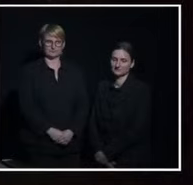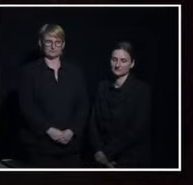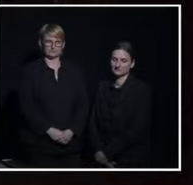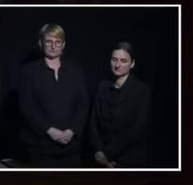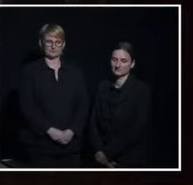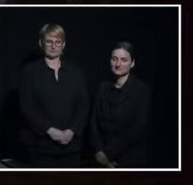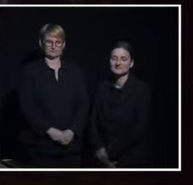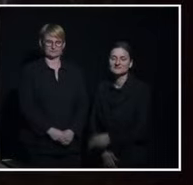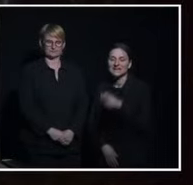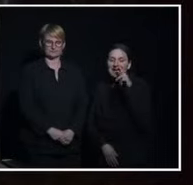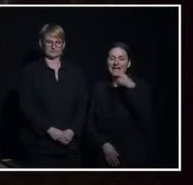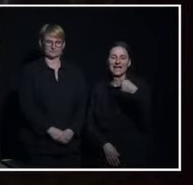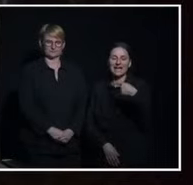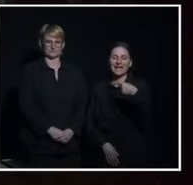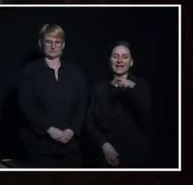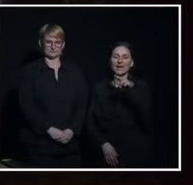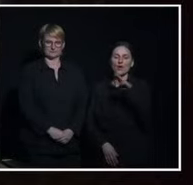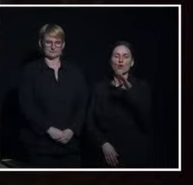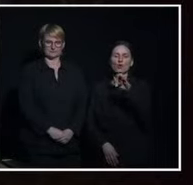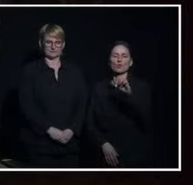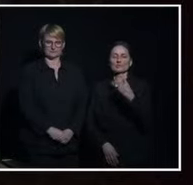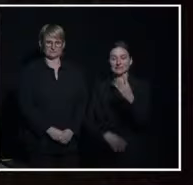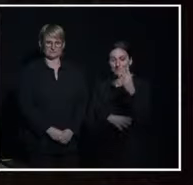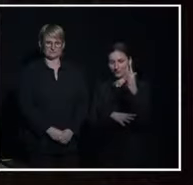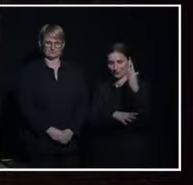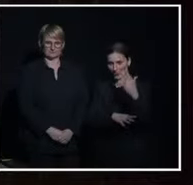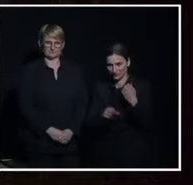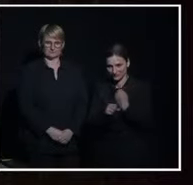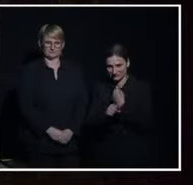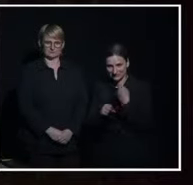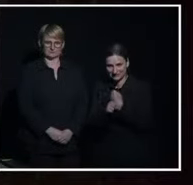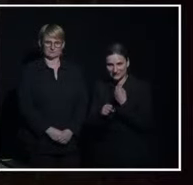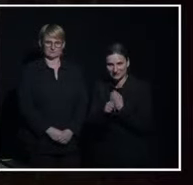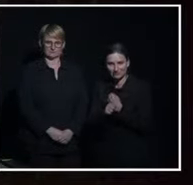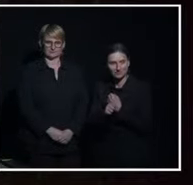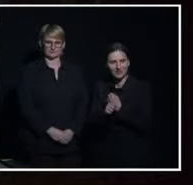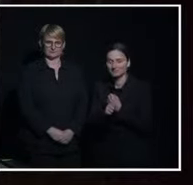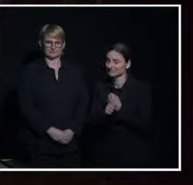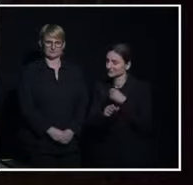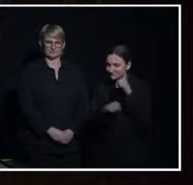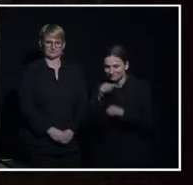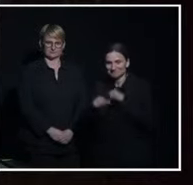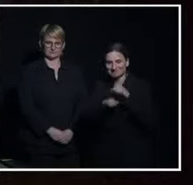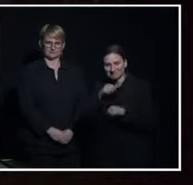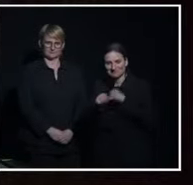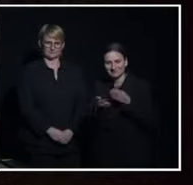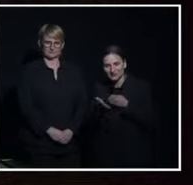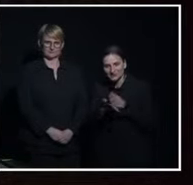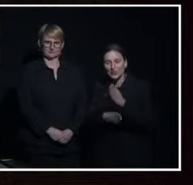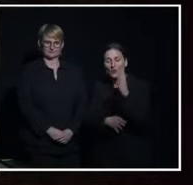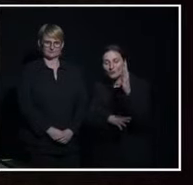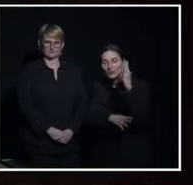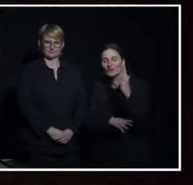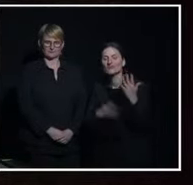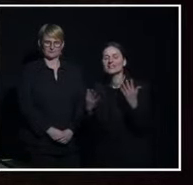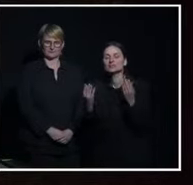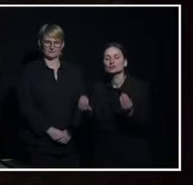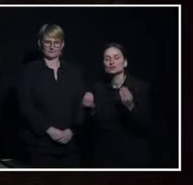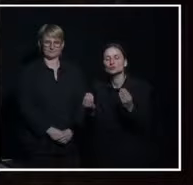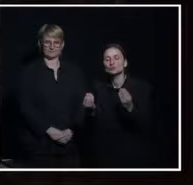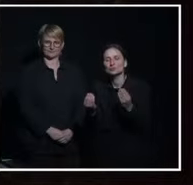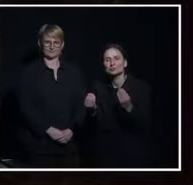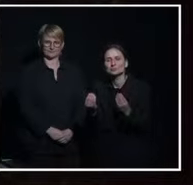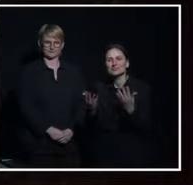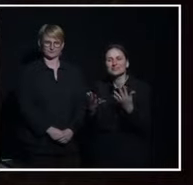Herr Grube, wenn Sie Ihre Vorträge halten, und Sie machen das immer noch unermüdlich, was ist so, sind so zentrale Fragen, die